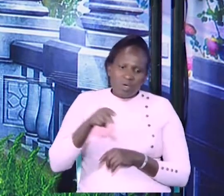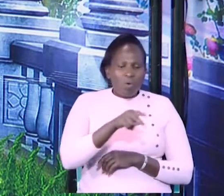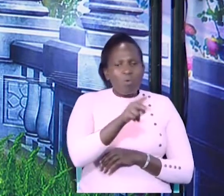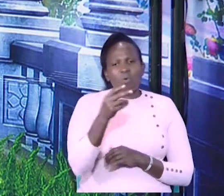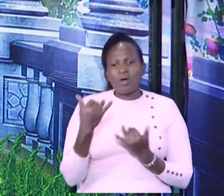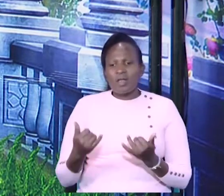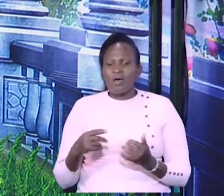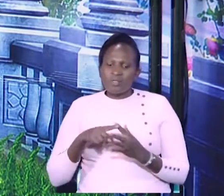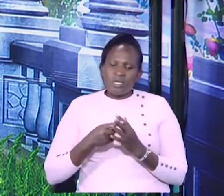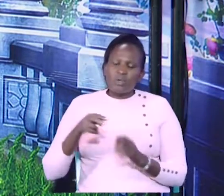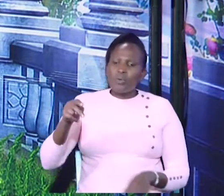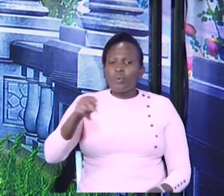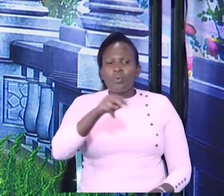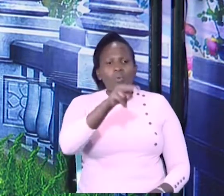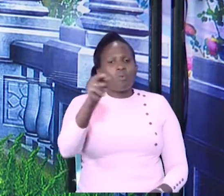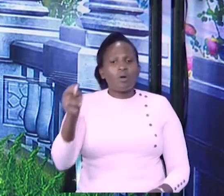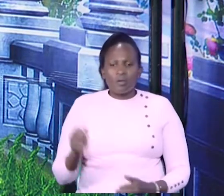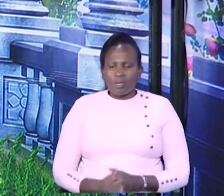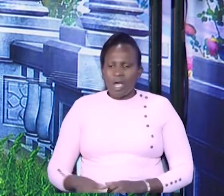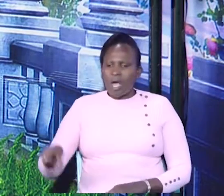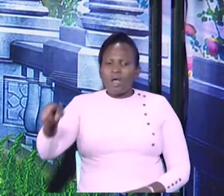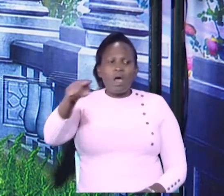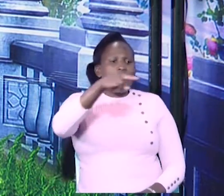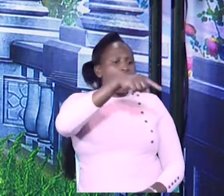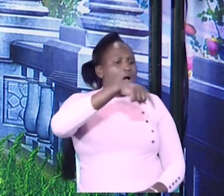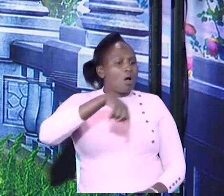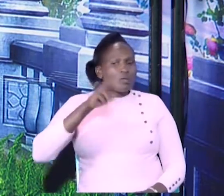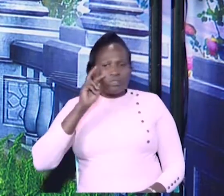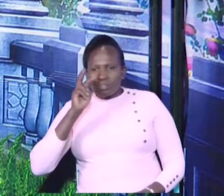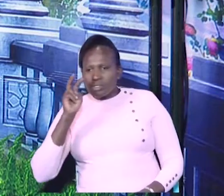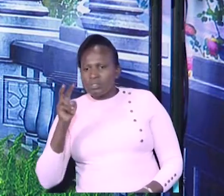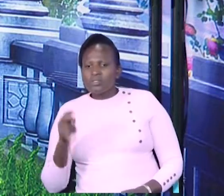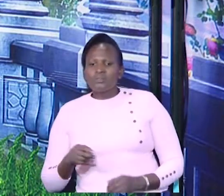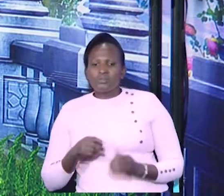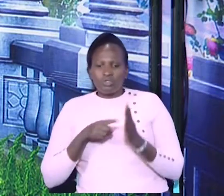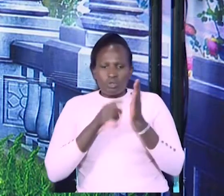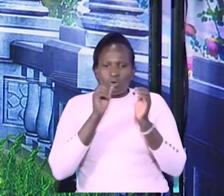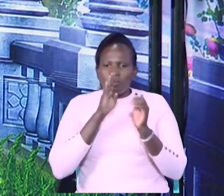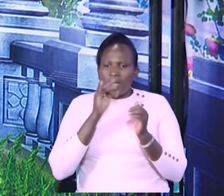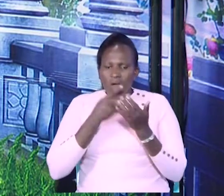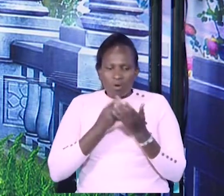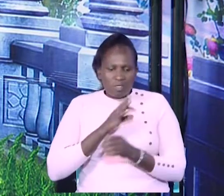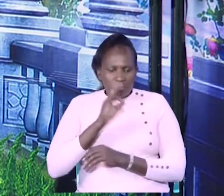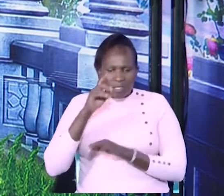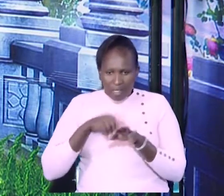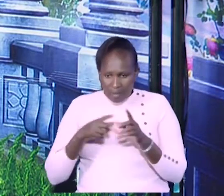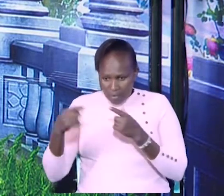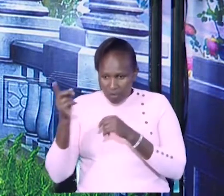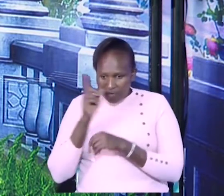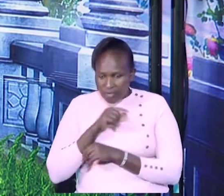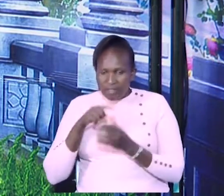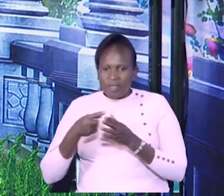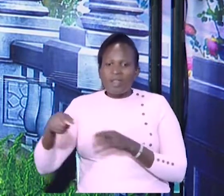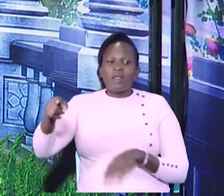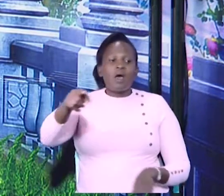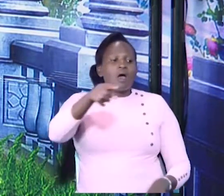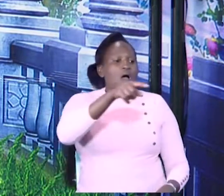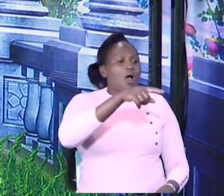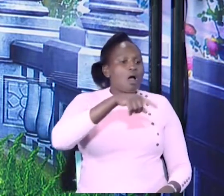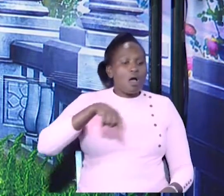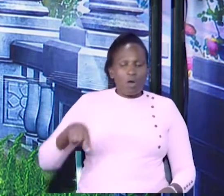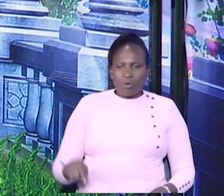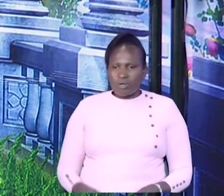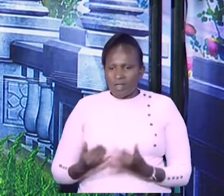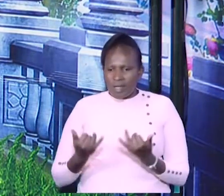mpaka sasa akaanza kwenda loud, na akaweza kujionea akionyeshwa na roho wa Bwana. Na wakati alipoenda loud,